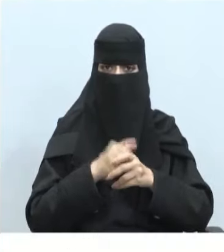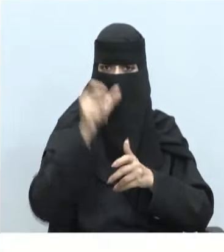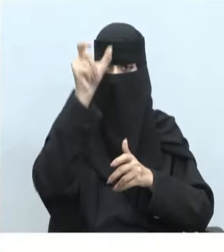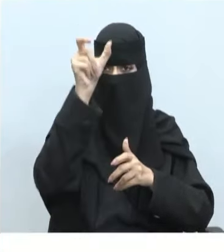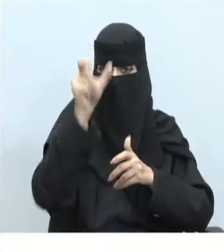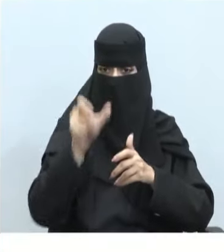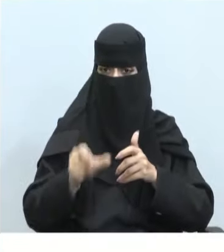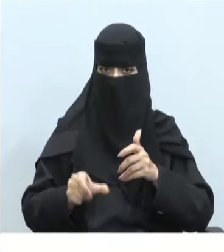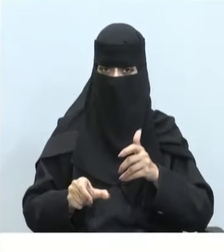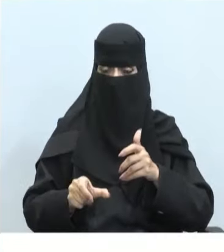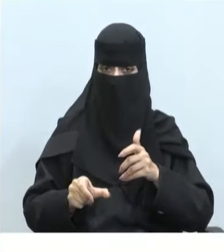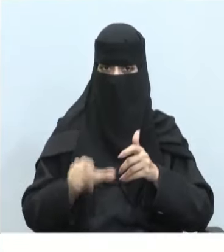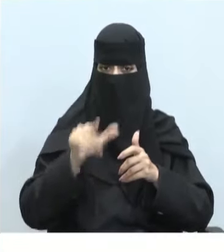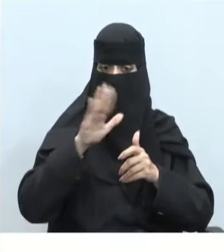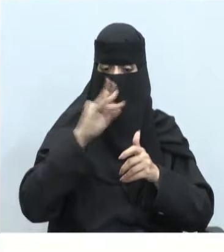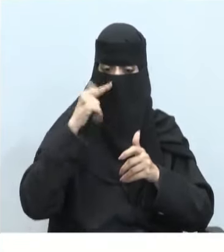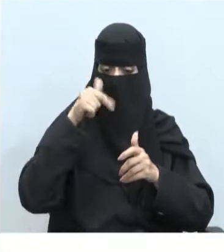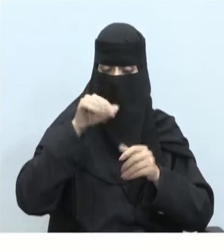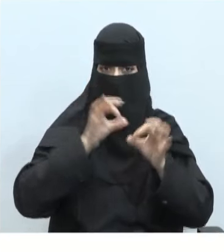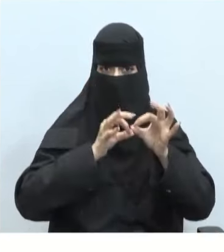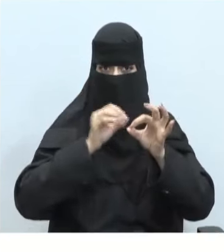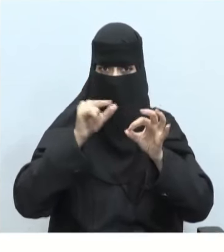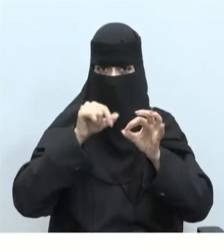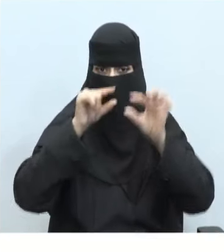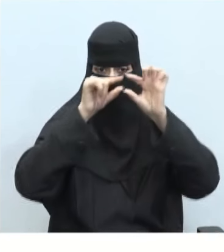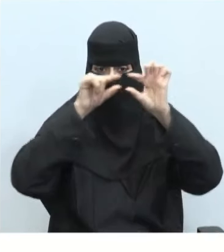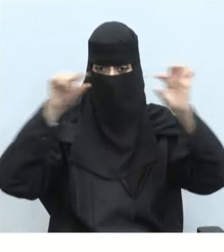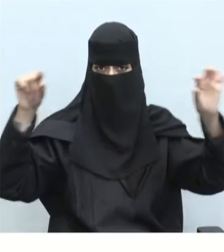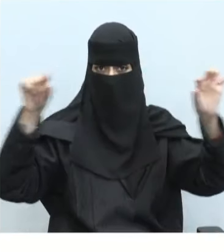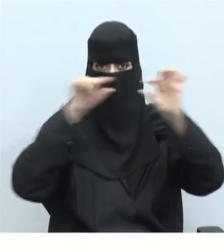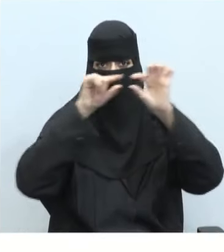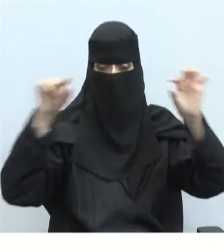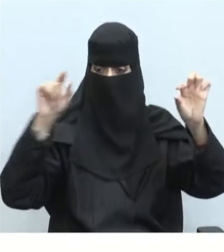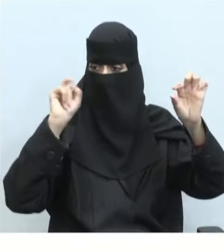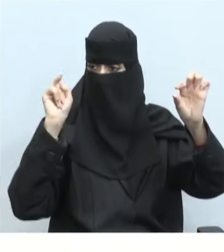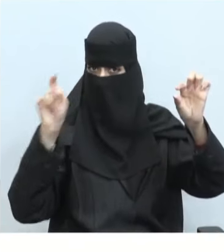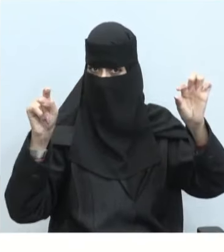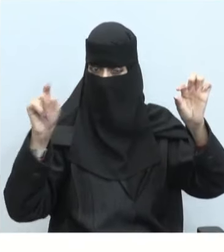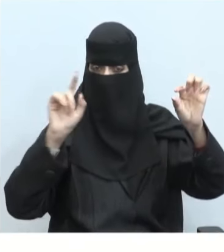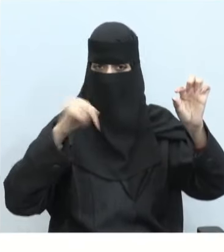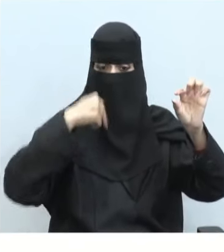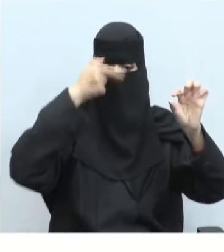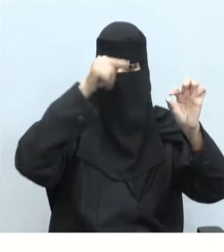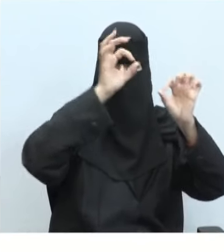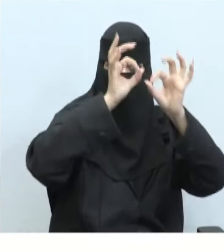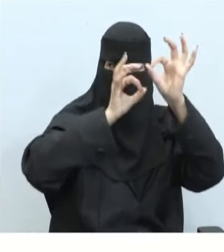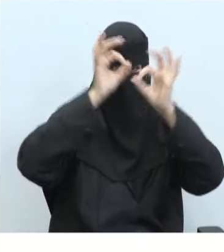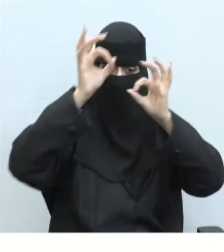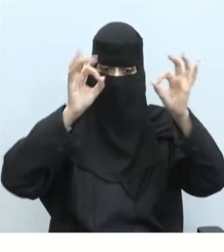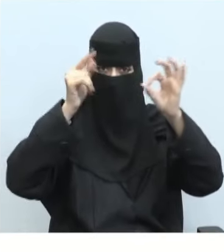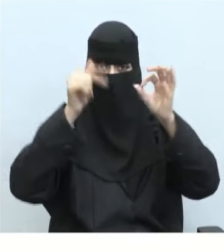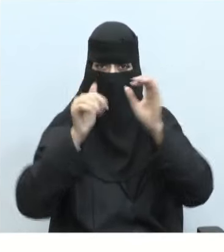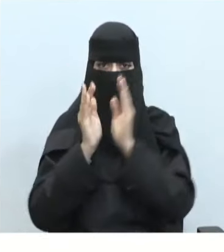واحد من علامه التبويب تخطيط وفي مجموعه محاذاه حدد نوع المحاذاه المطلوبه